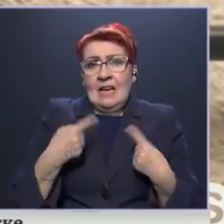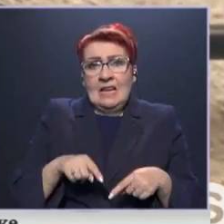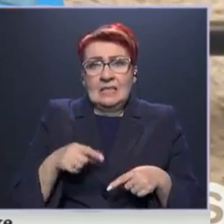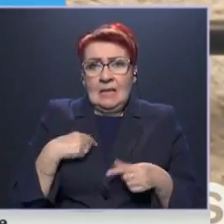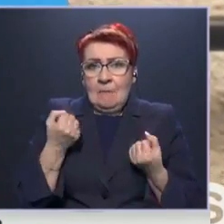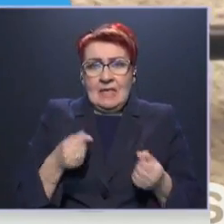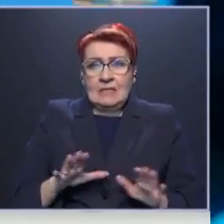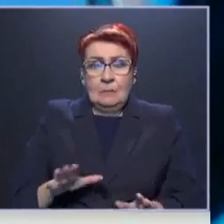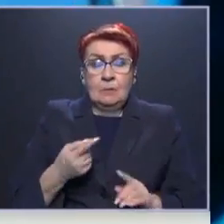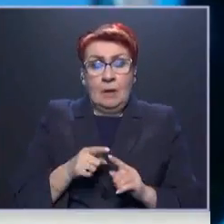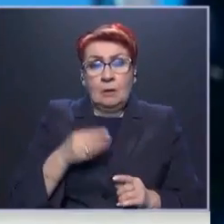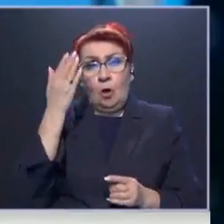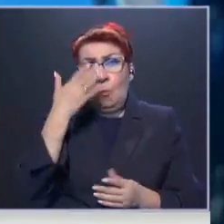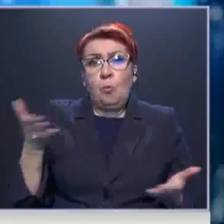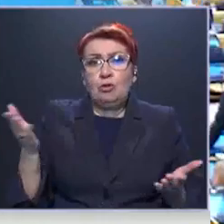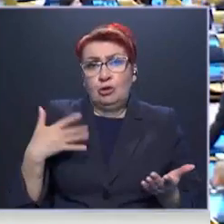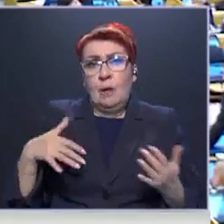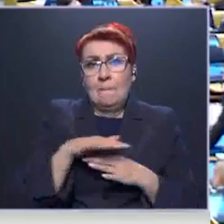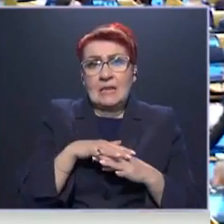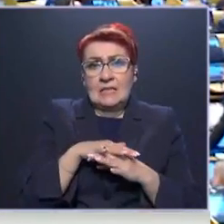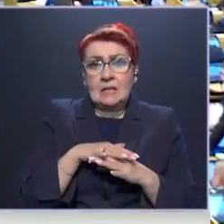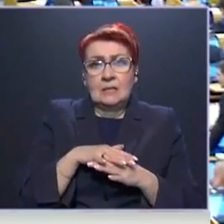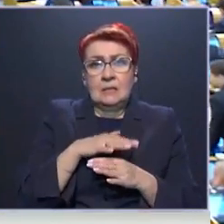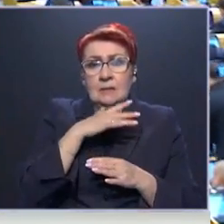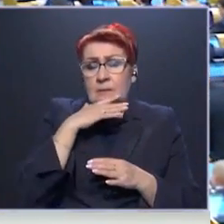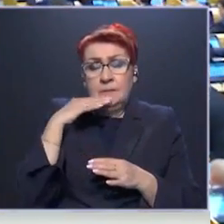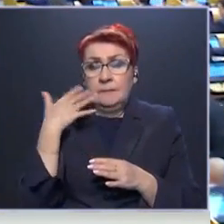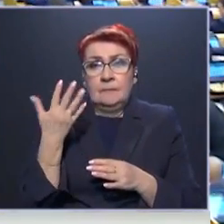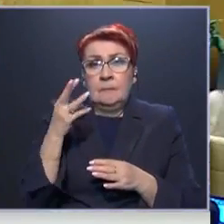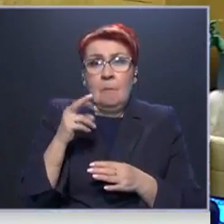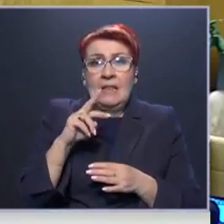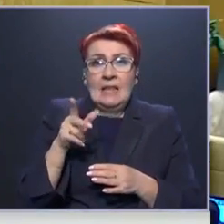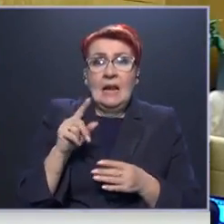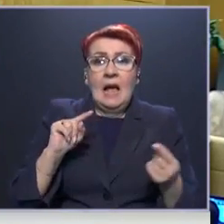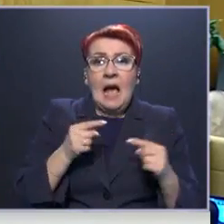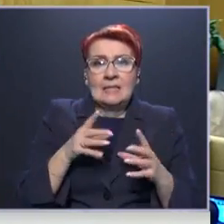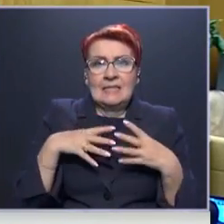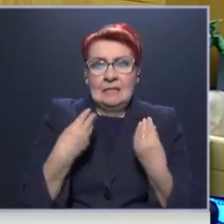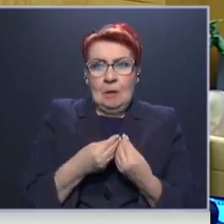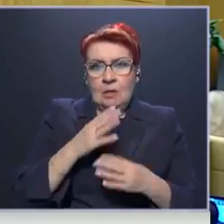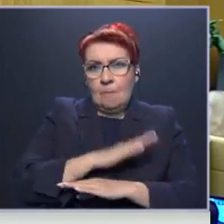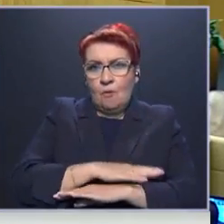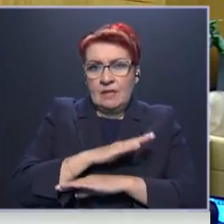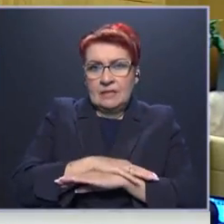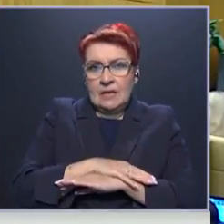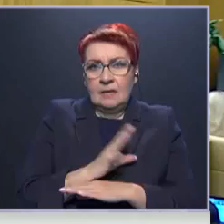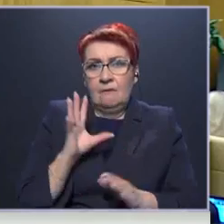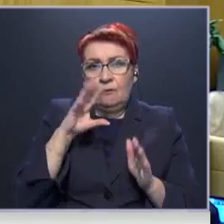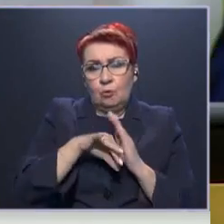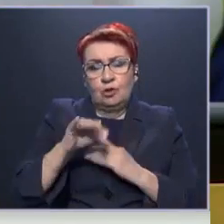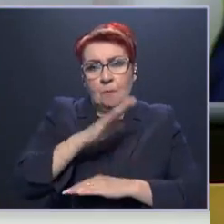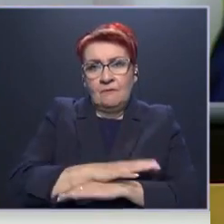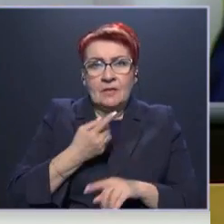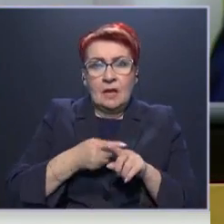условиях, когда наше публичное пространство полно моделями антисемейного поведения, в том числе и